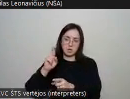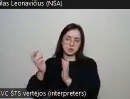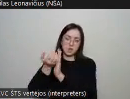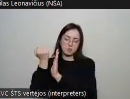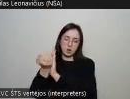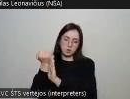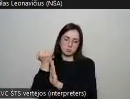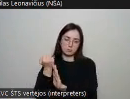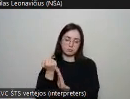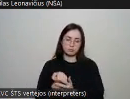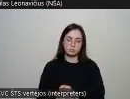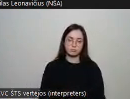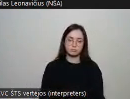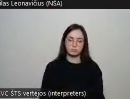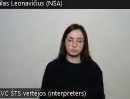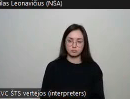aktualumo.